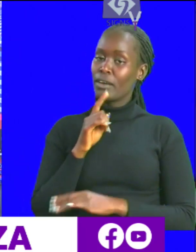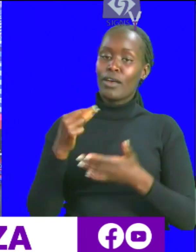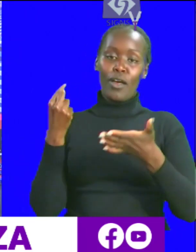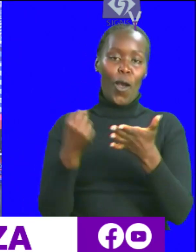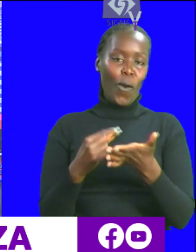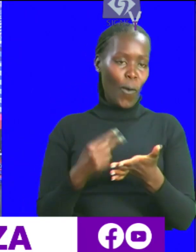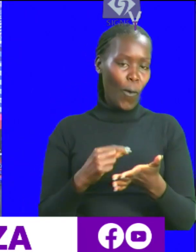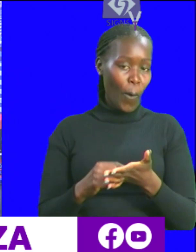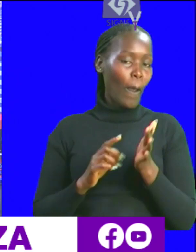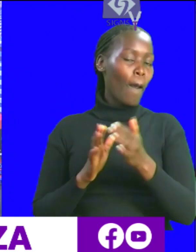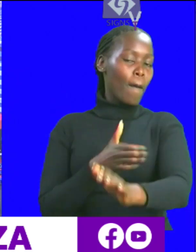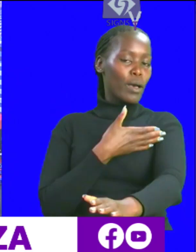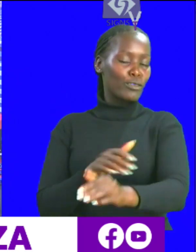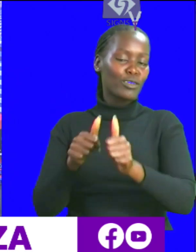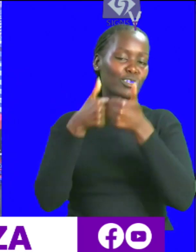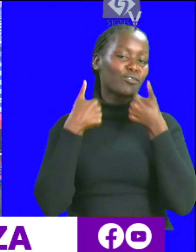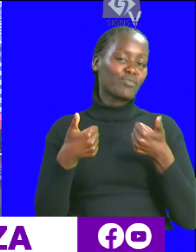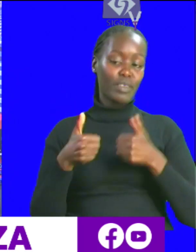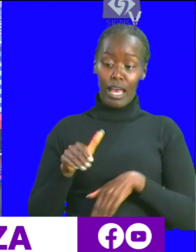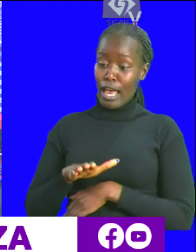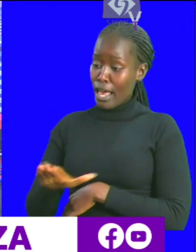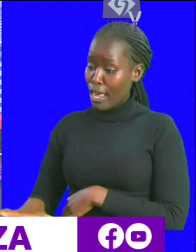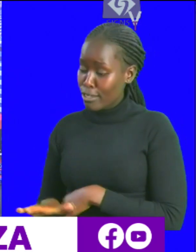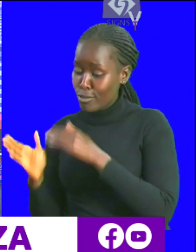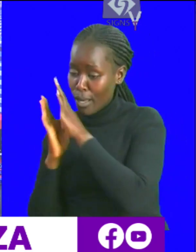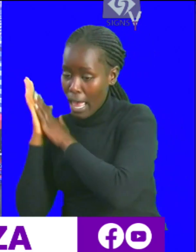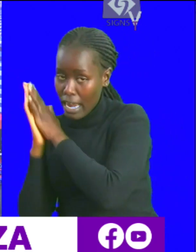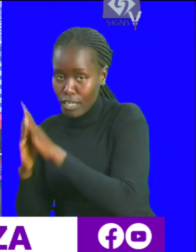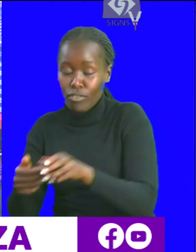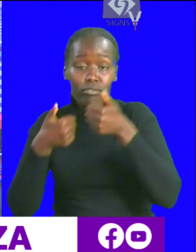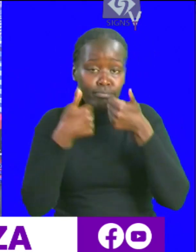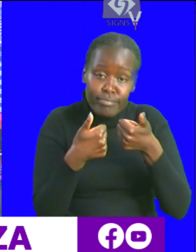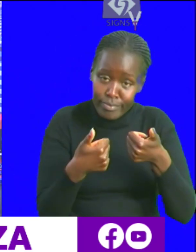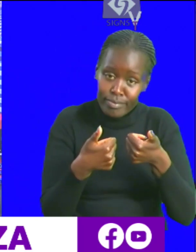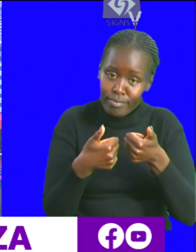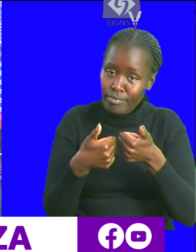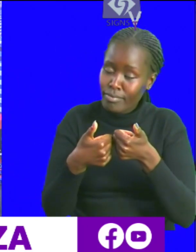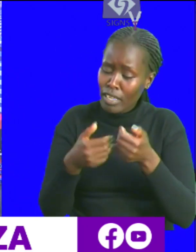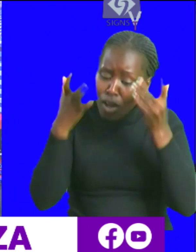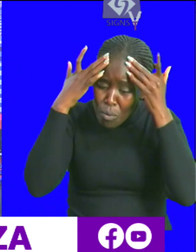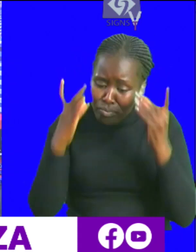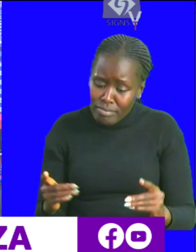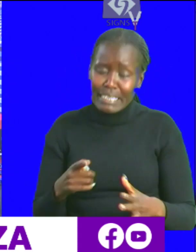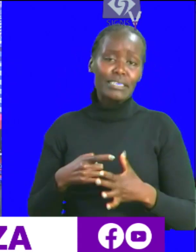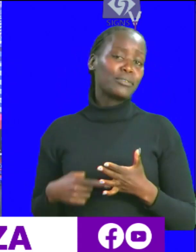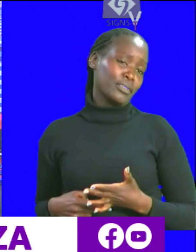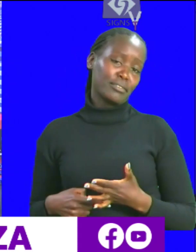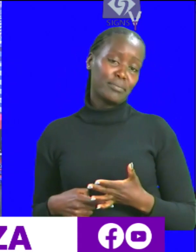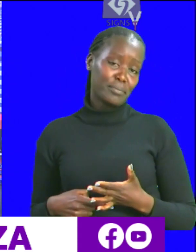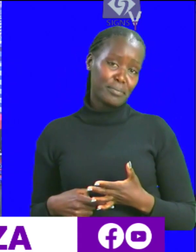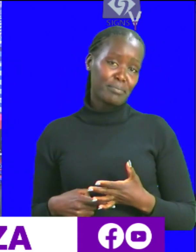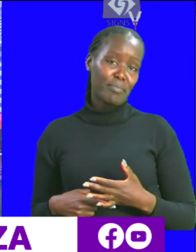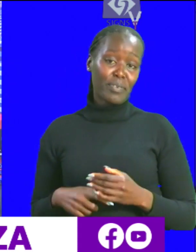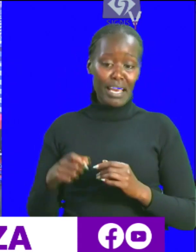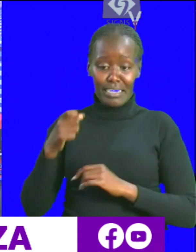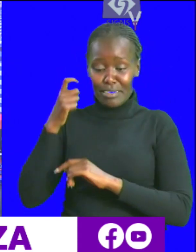snacks. Alafu kuna mwingine ambaye anasema I remember nili build my confidence your time ya Sunday school